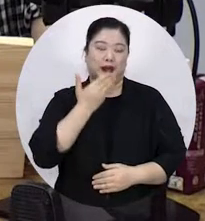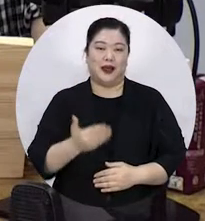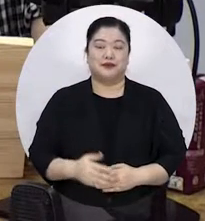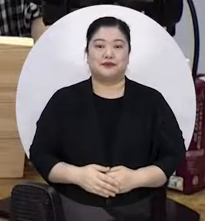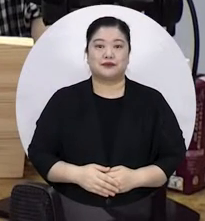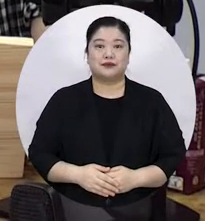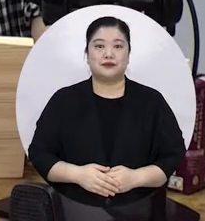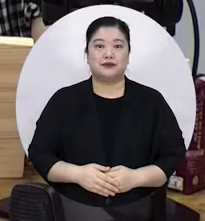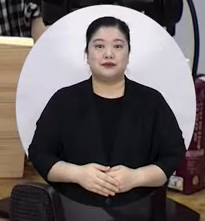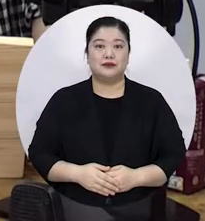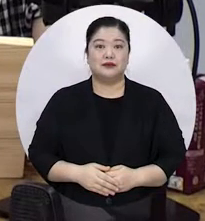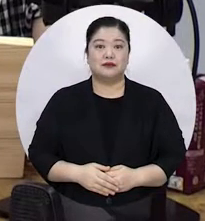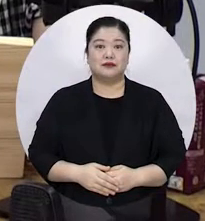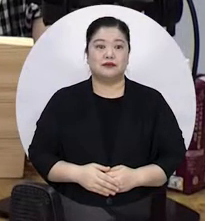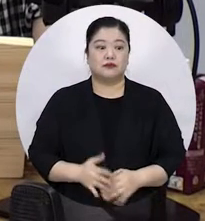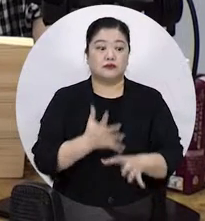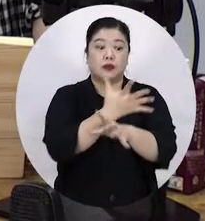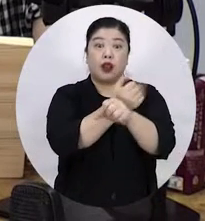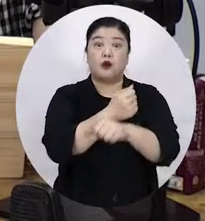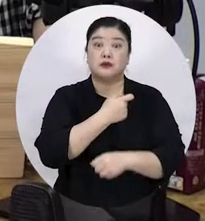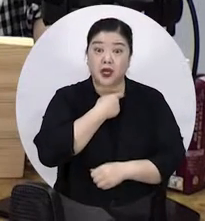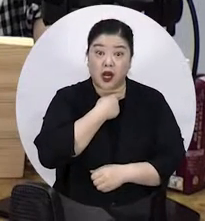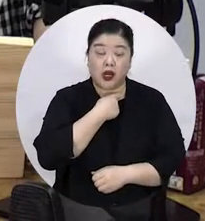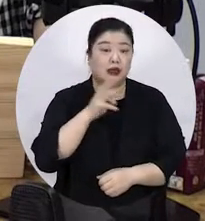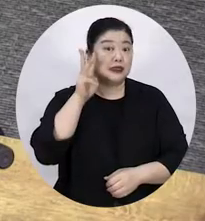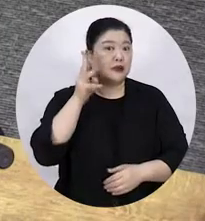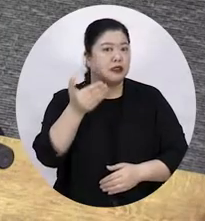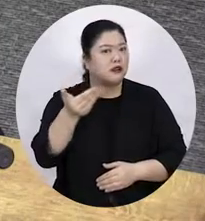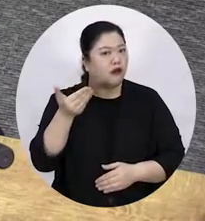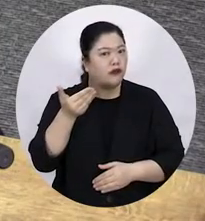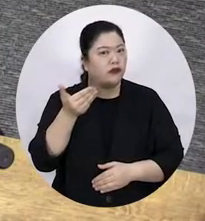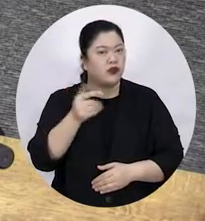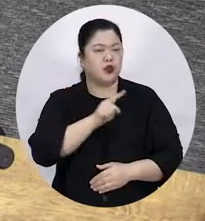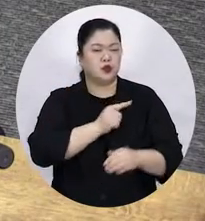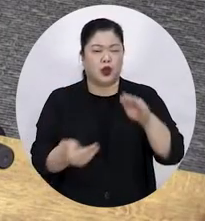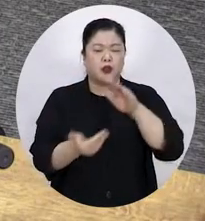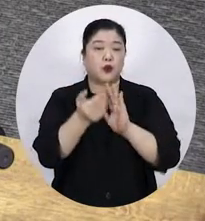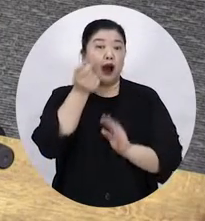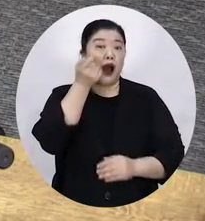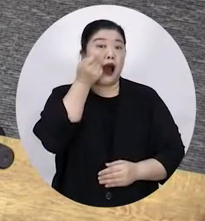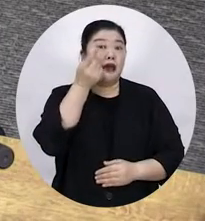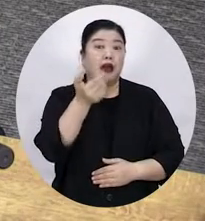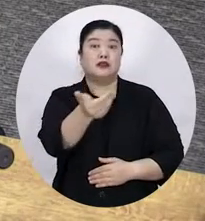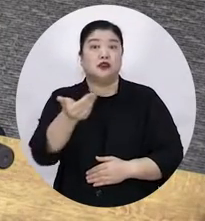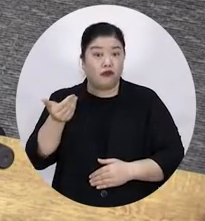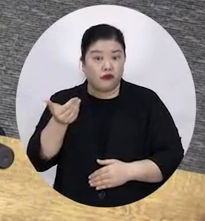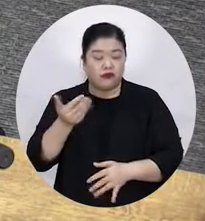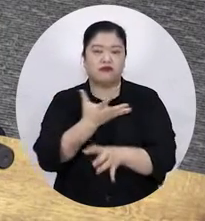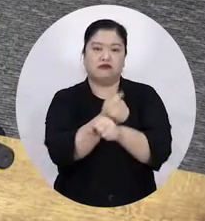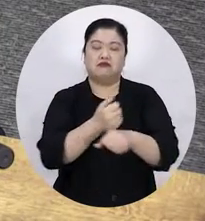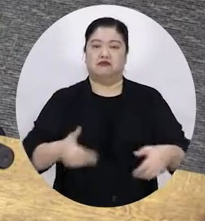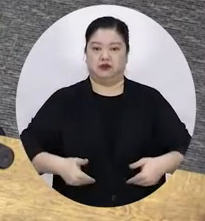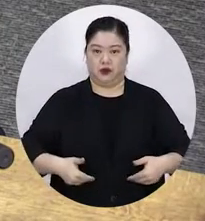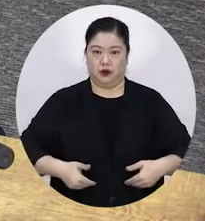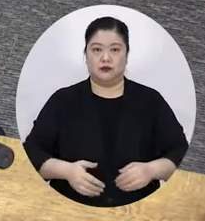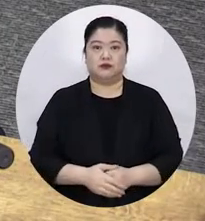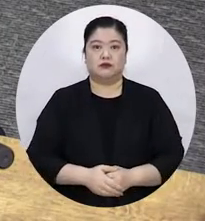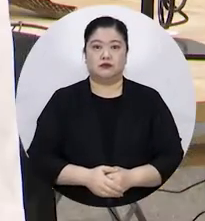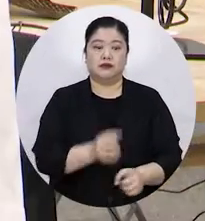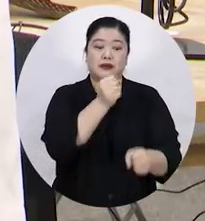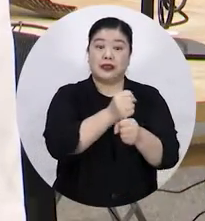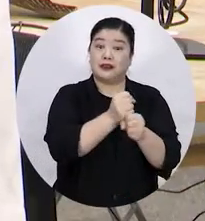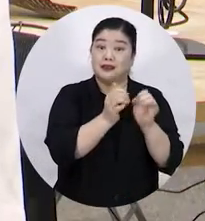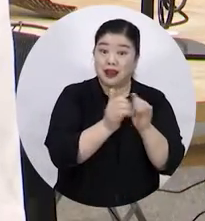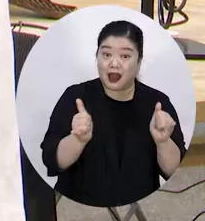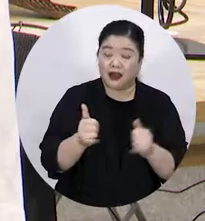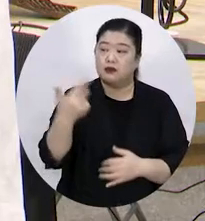있습니다. 이용 당일로부터 최소 3일, 최대 30일 전에는 예약을 신청해야 합니다. 진행자,